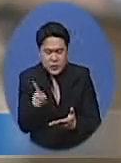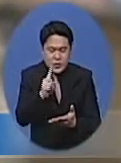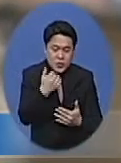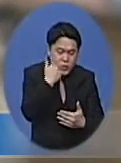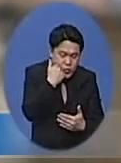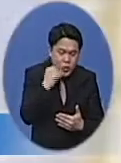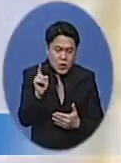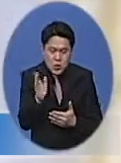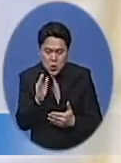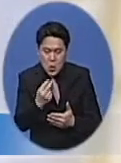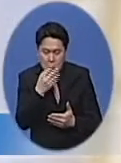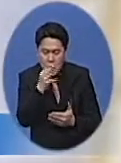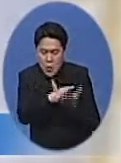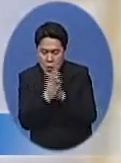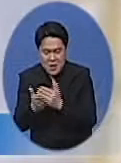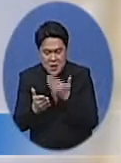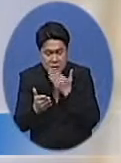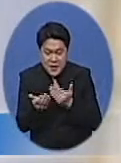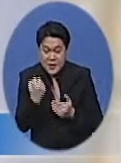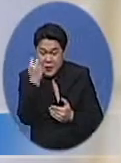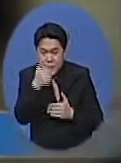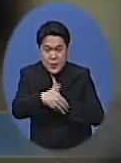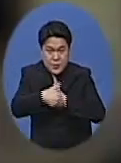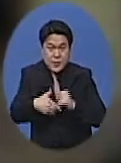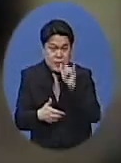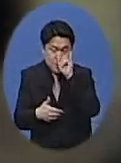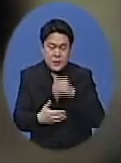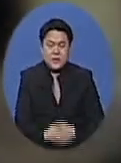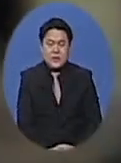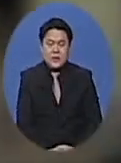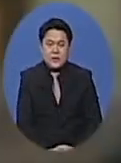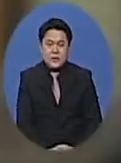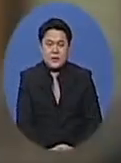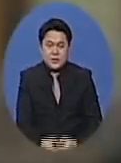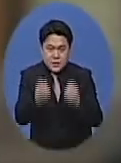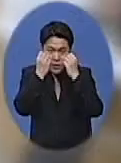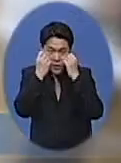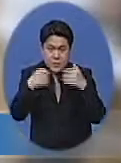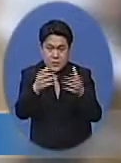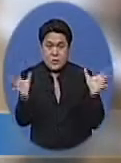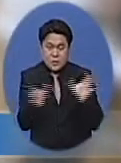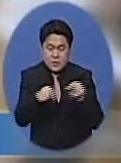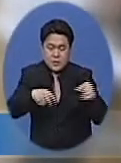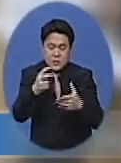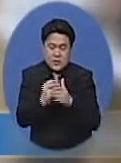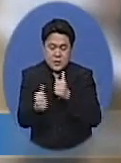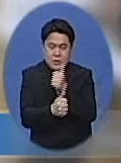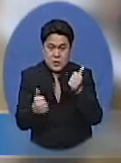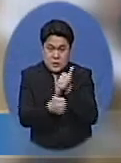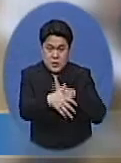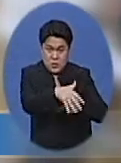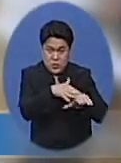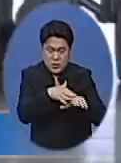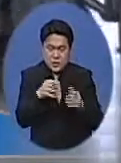계층에 어느 정도의 보험료 변동이 생기는지 조사할 방침입니다. 새누리당은 특히 정책위원회를 구성해